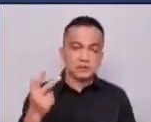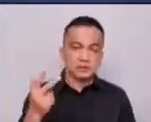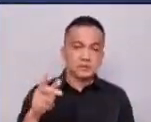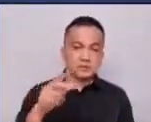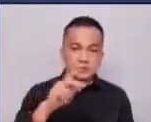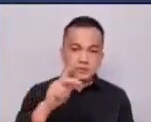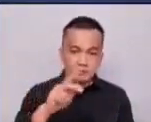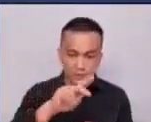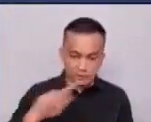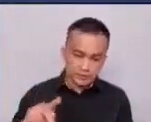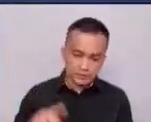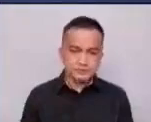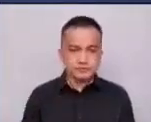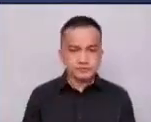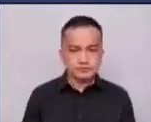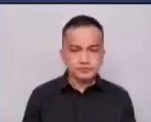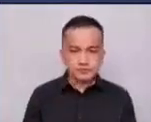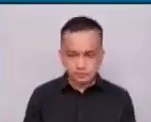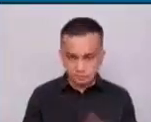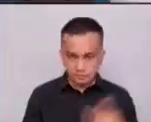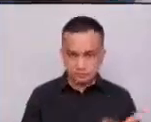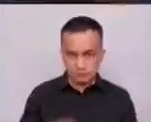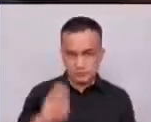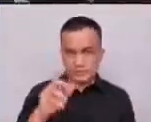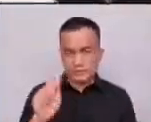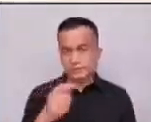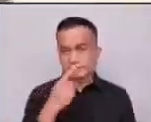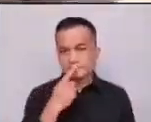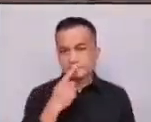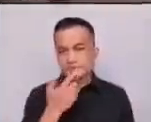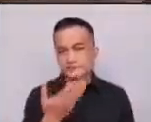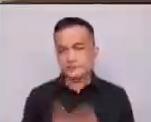Si Mela Lesmora sa detalye.